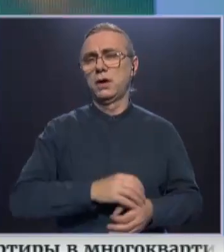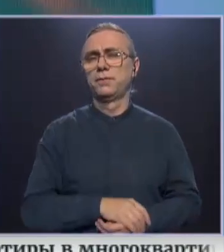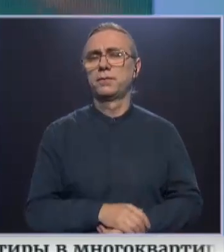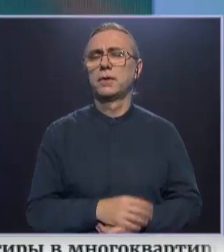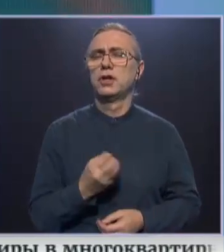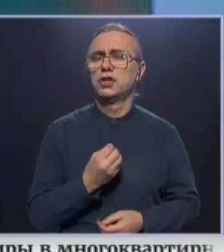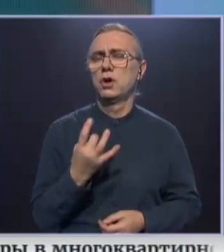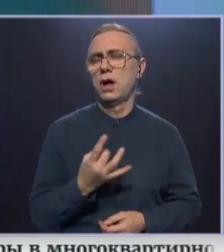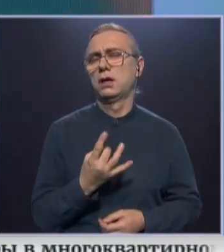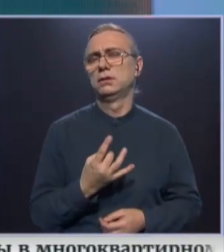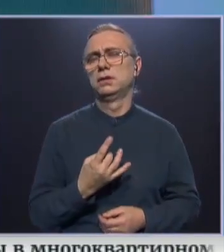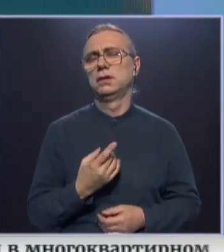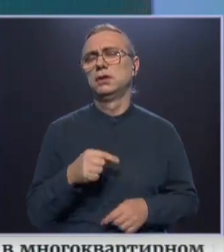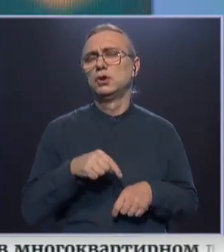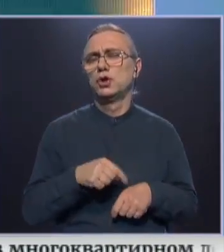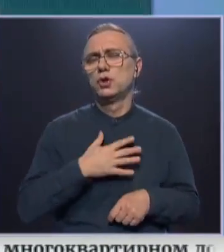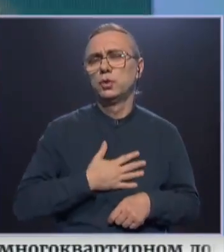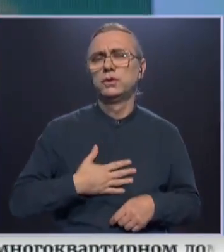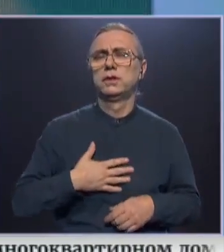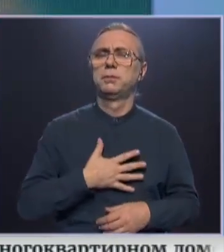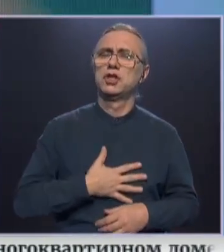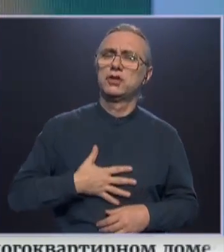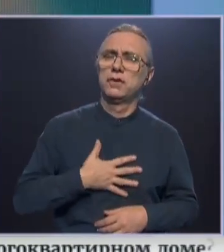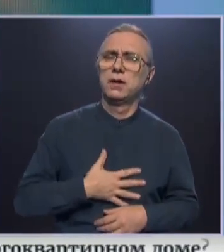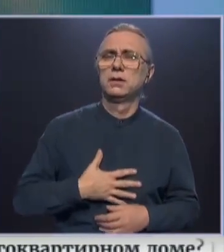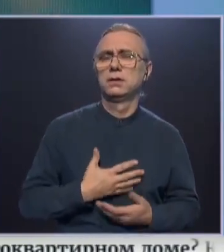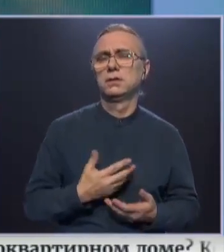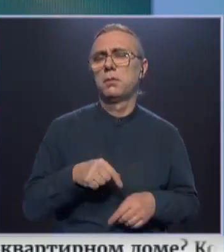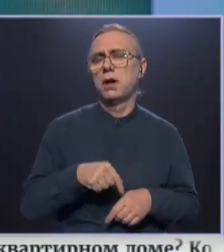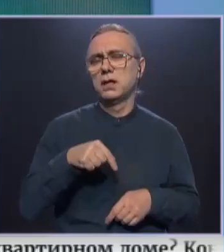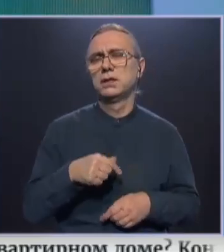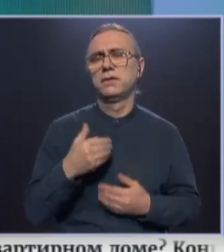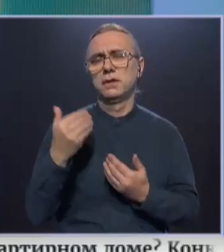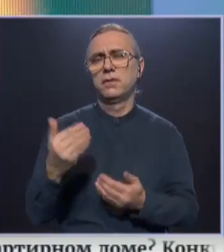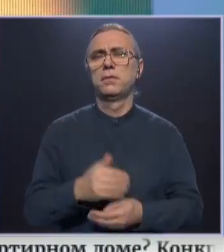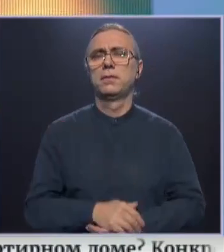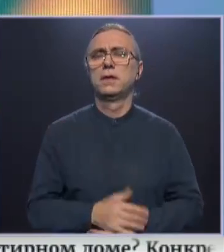самое искреннее сочувствие, соболезнования, насколько это возможно,